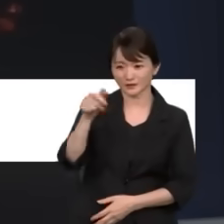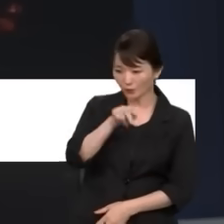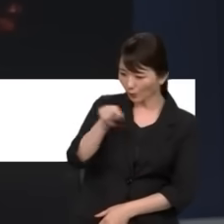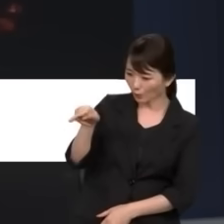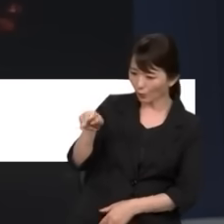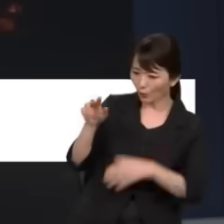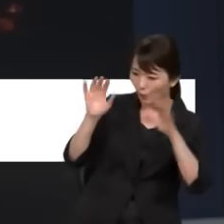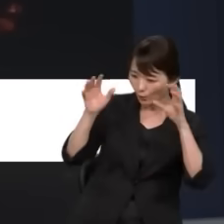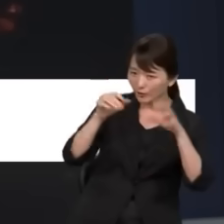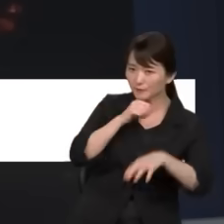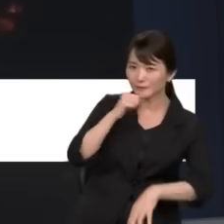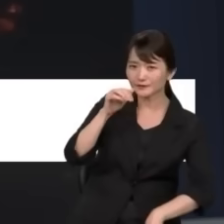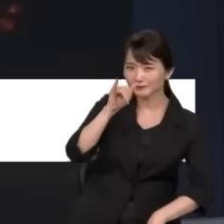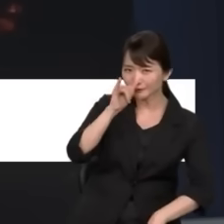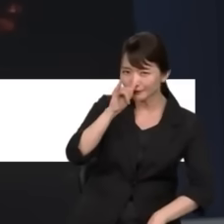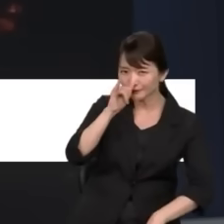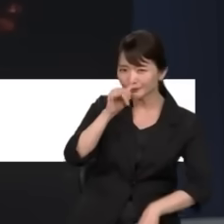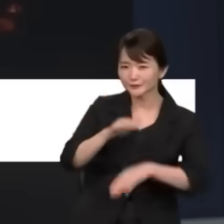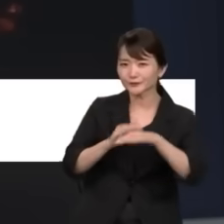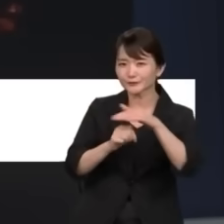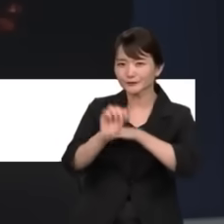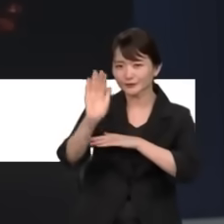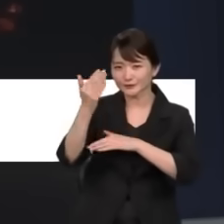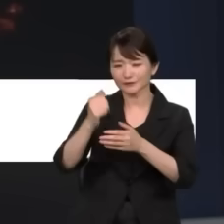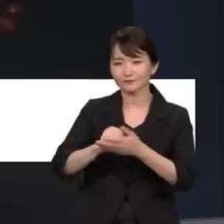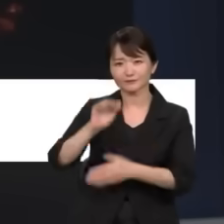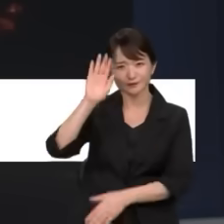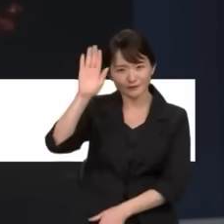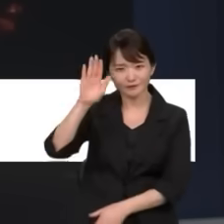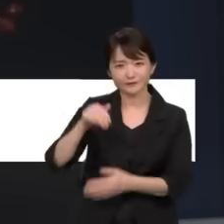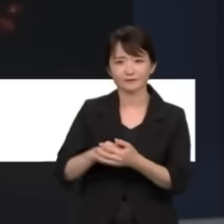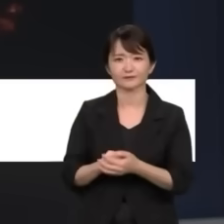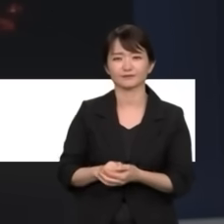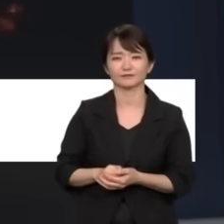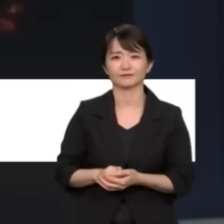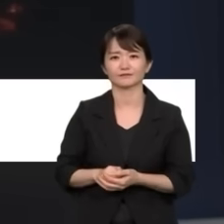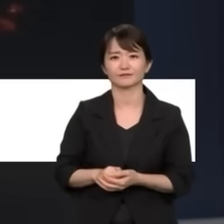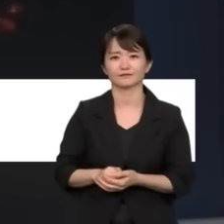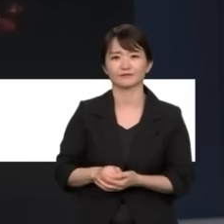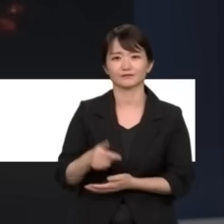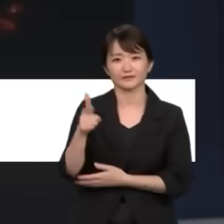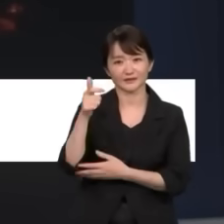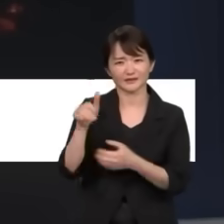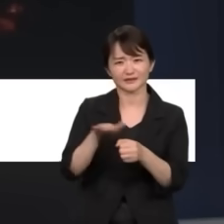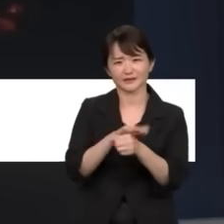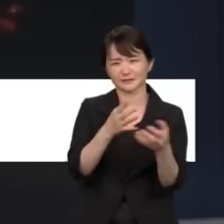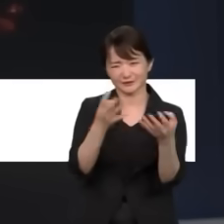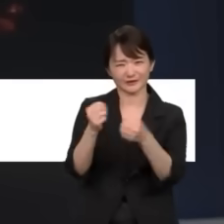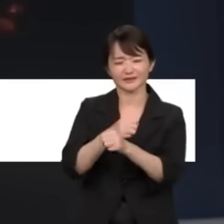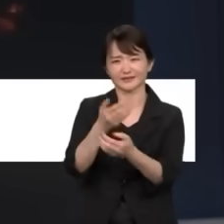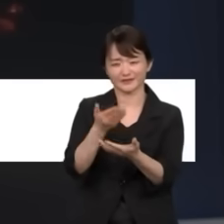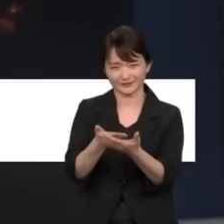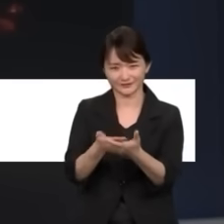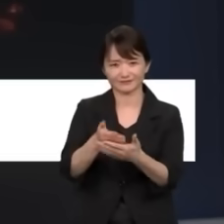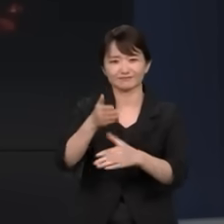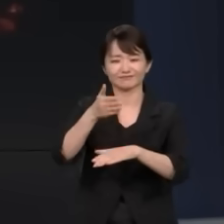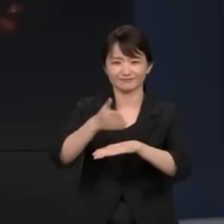그런 선수가 되도록 하겠습니다 앞으로 사랑 아 사사랑 많이 해주세요 예